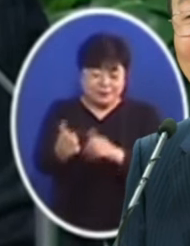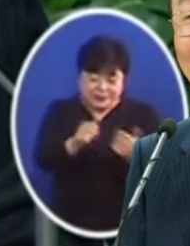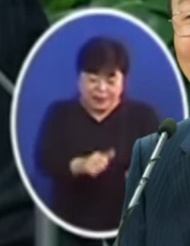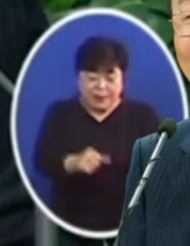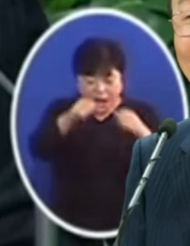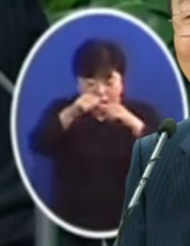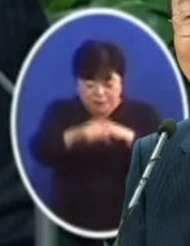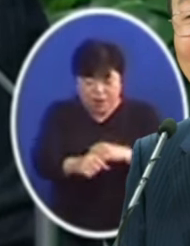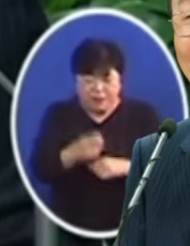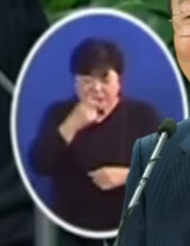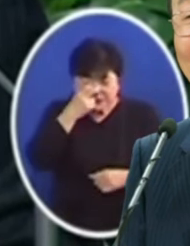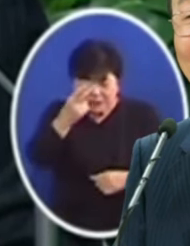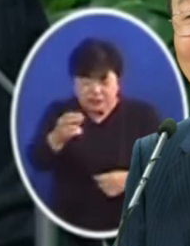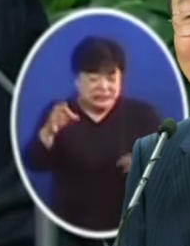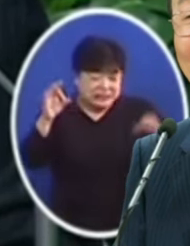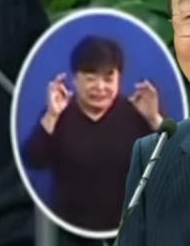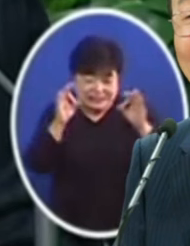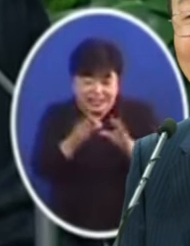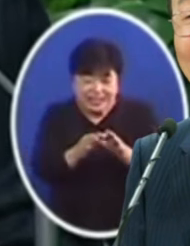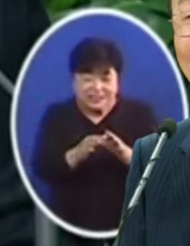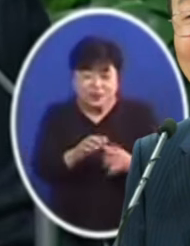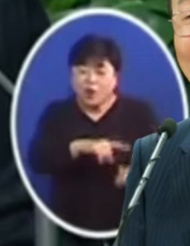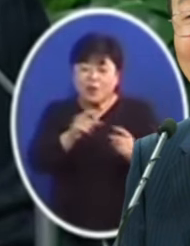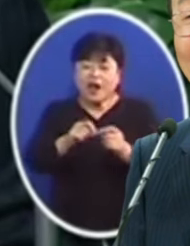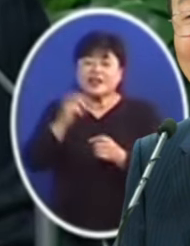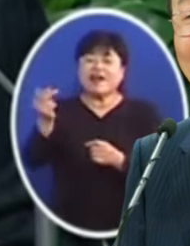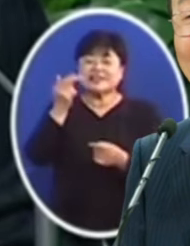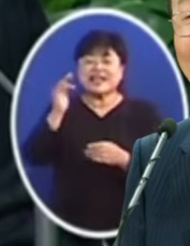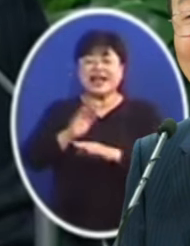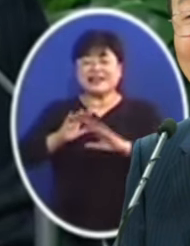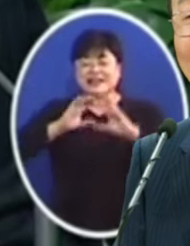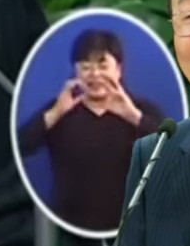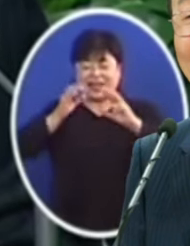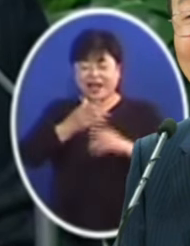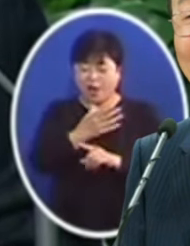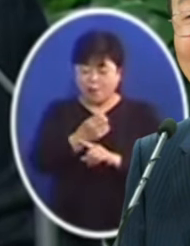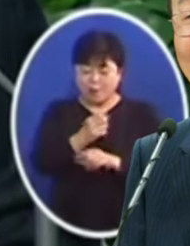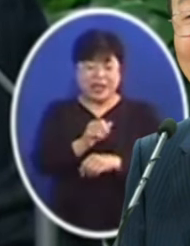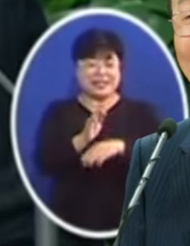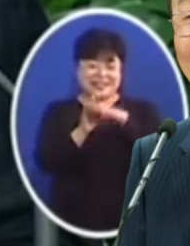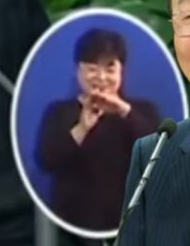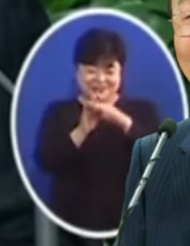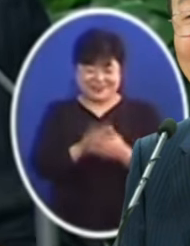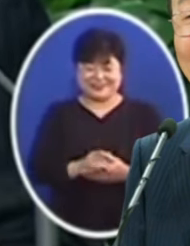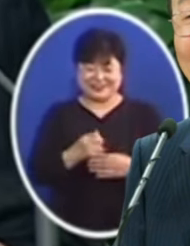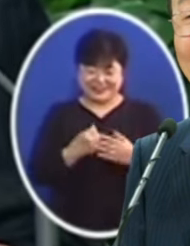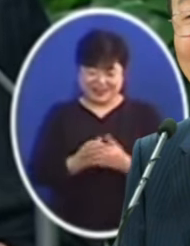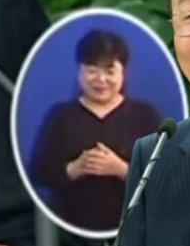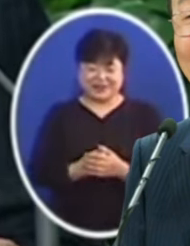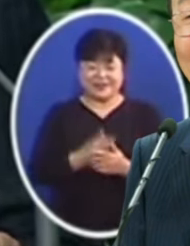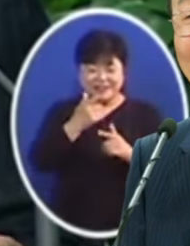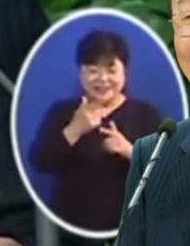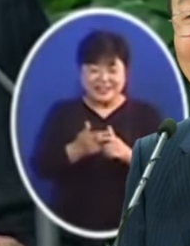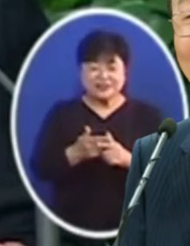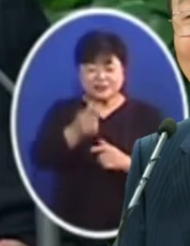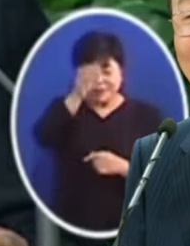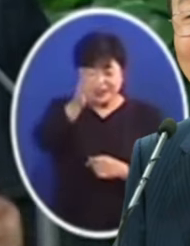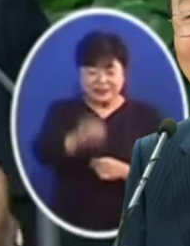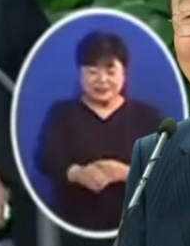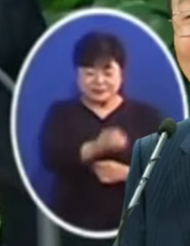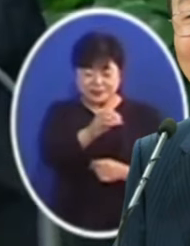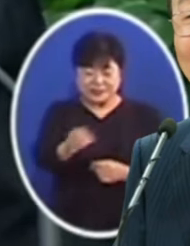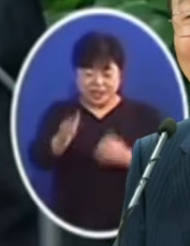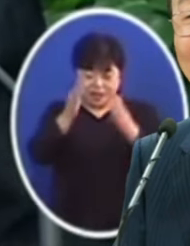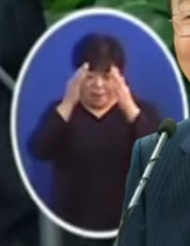멸망할 쓰거진 것이 사라지고 부활 영생 천국의 보배가 쌓여지는 것입니다. 그러므로 우리는 예수 그리스도의 십자가를